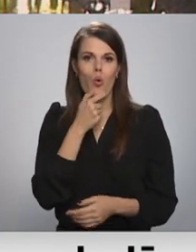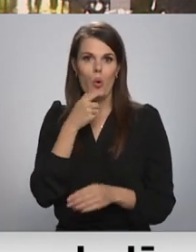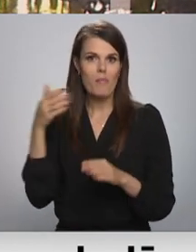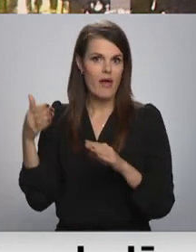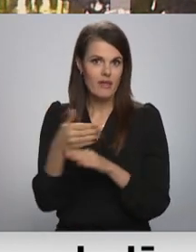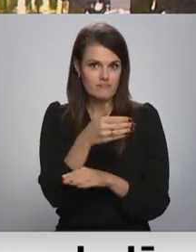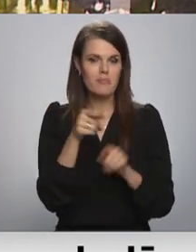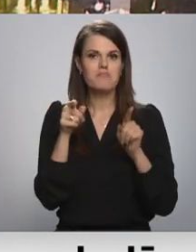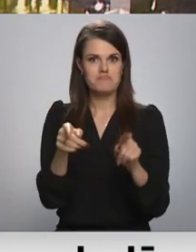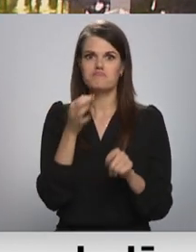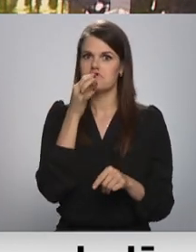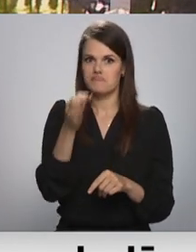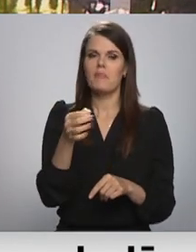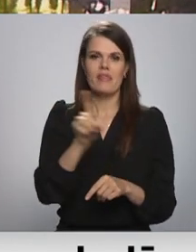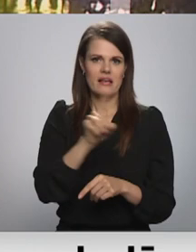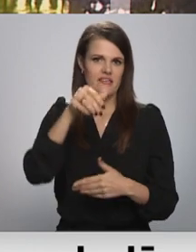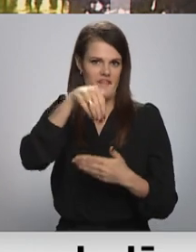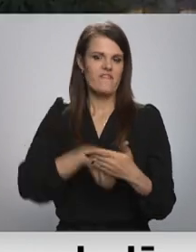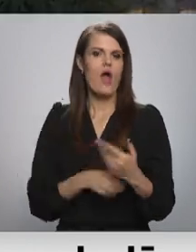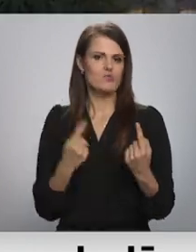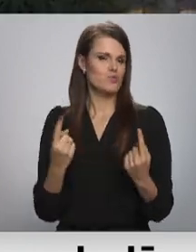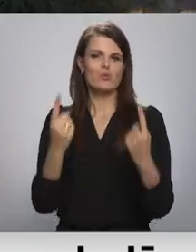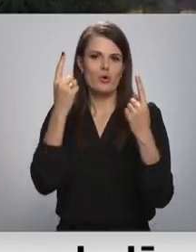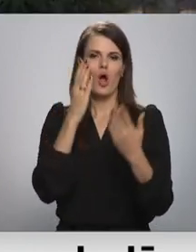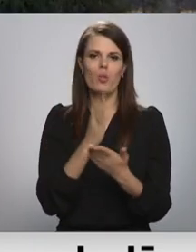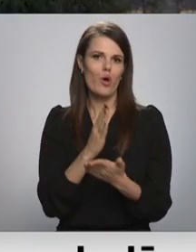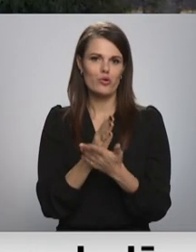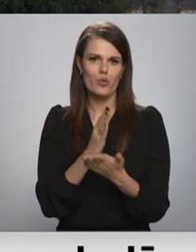šis ir vēsturiski unikāls notikums.